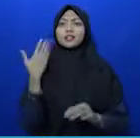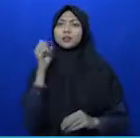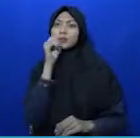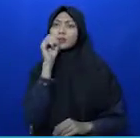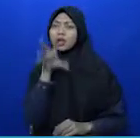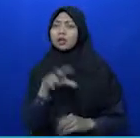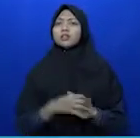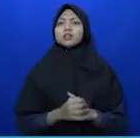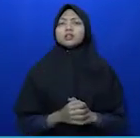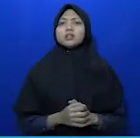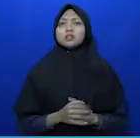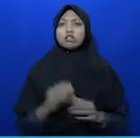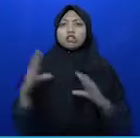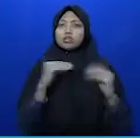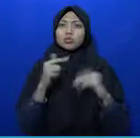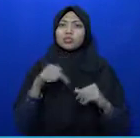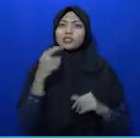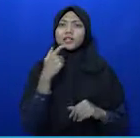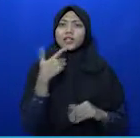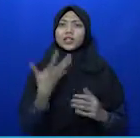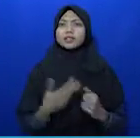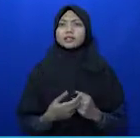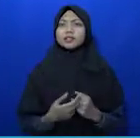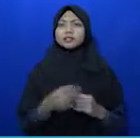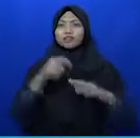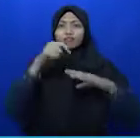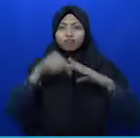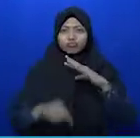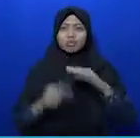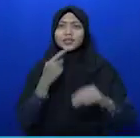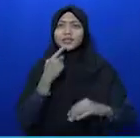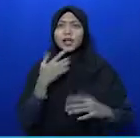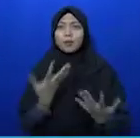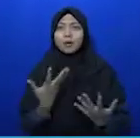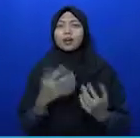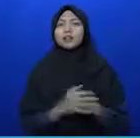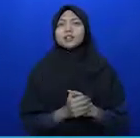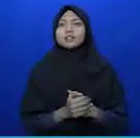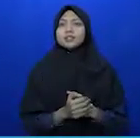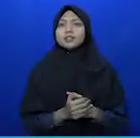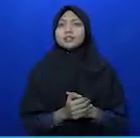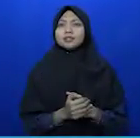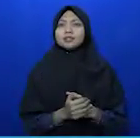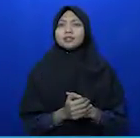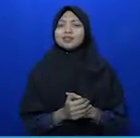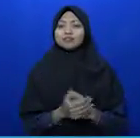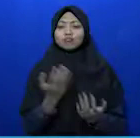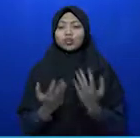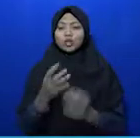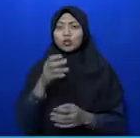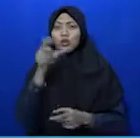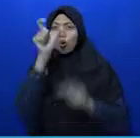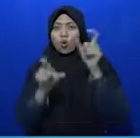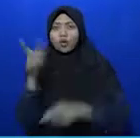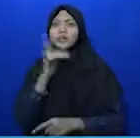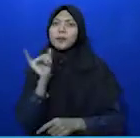Bu Niken, diskusi kita akan membahas secara detail lagi hal-hal yang mungkin rekan-rekan masih